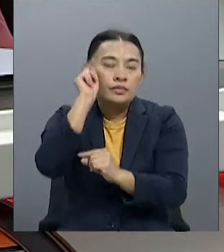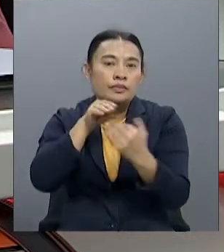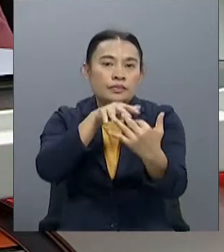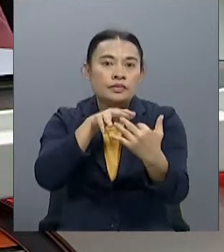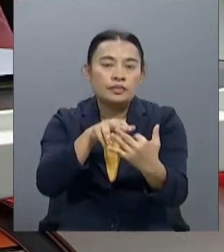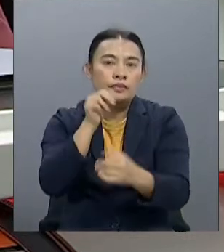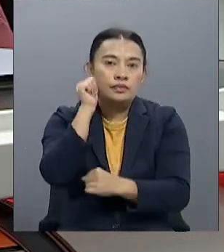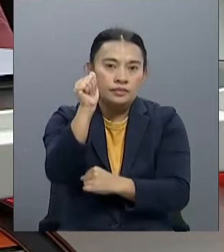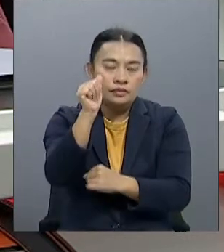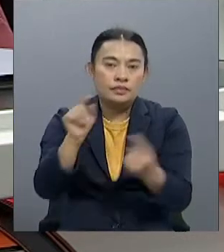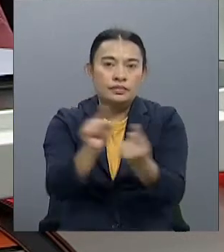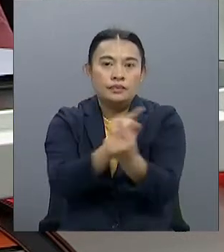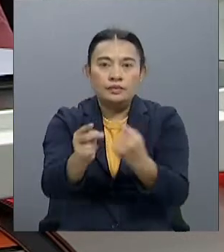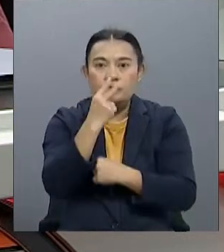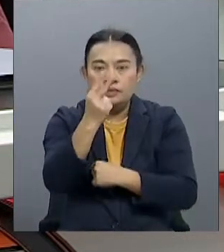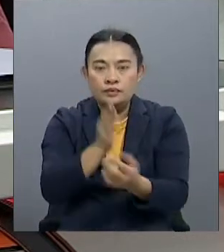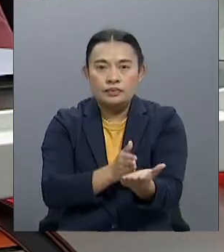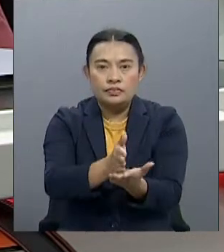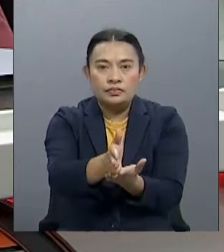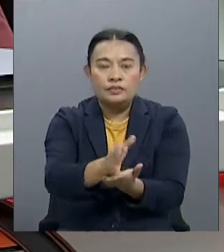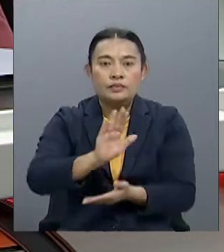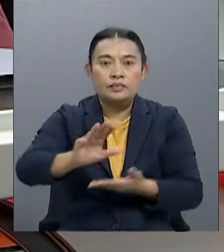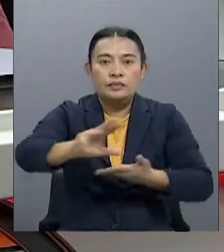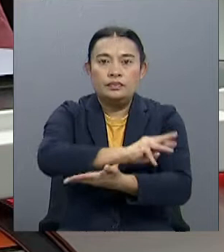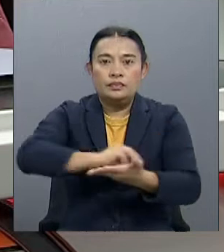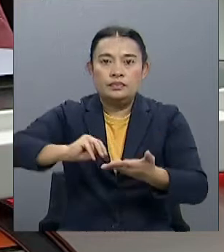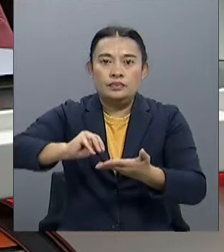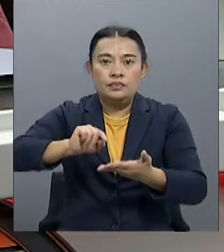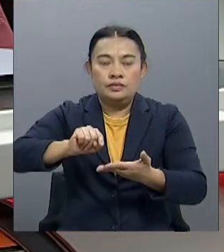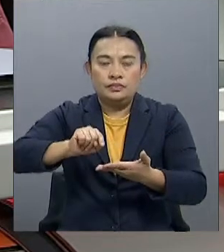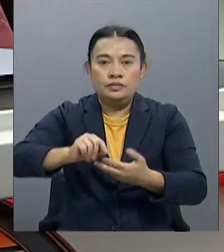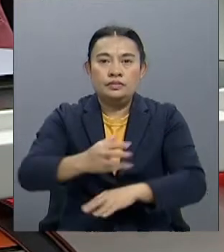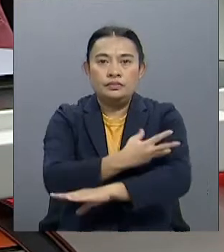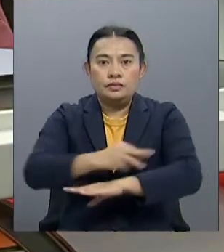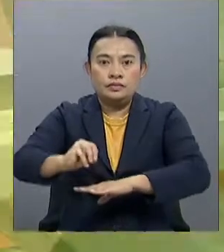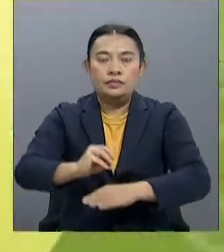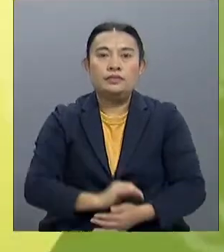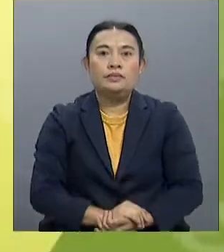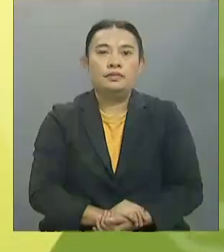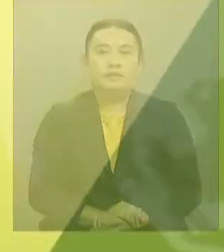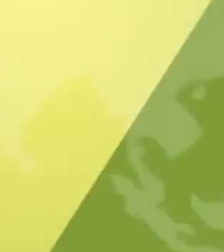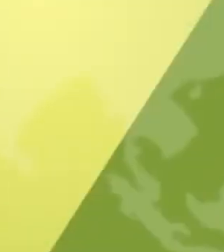มืองนิสิตสาขานิเทศศาสตร์มหาวิทยาลัยมหาสารคามค่ะ